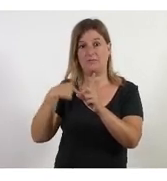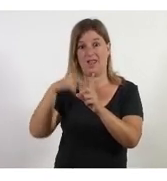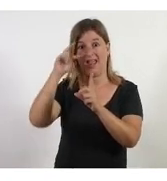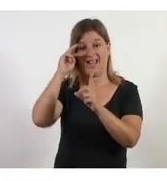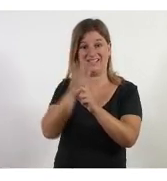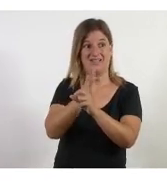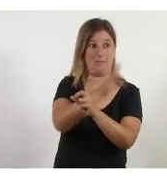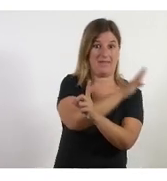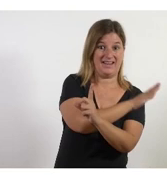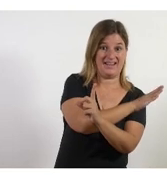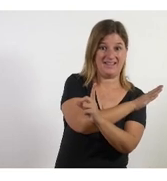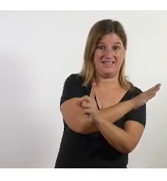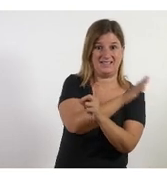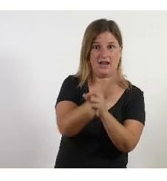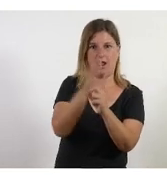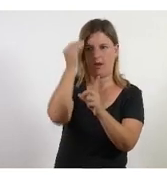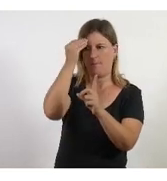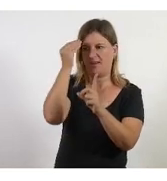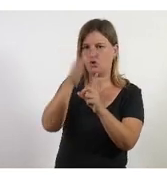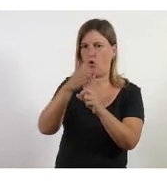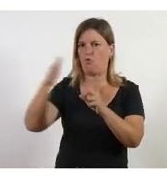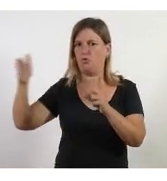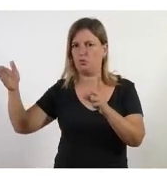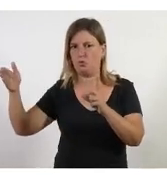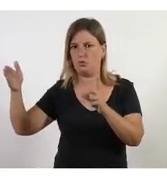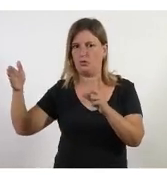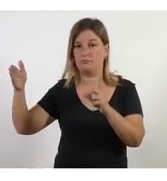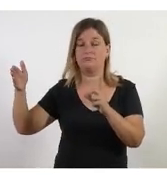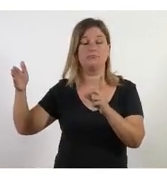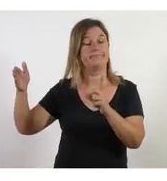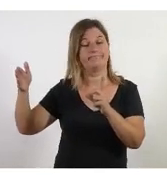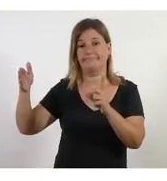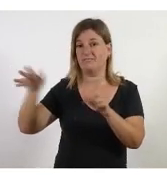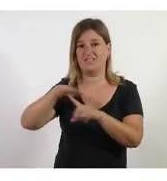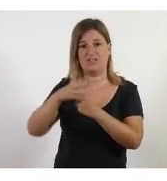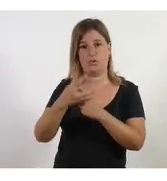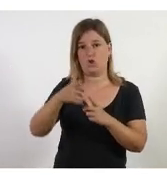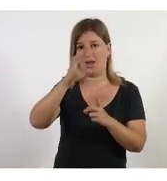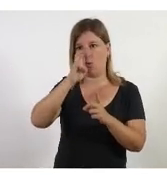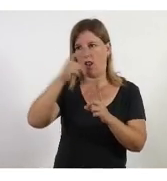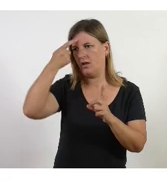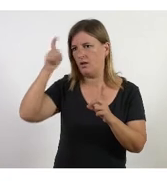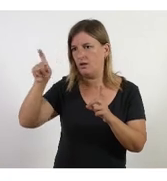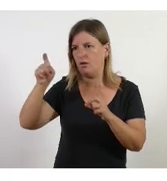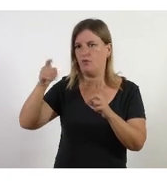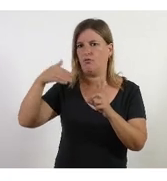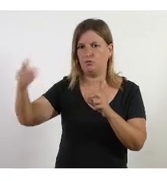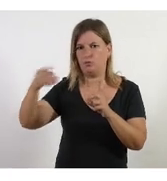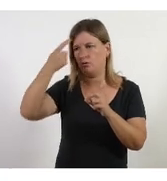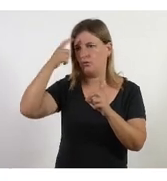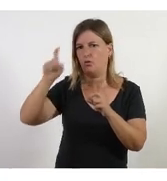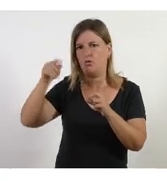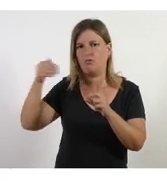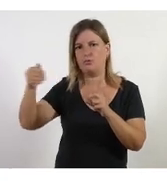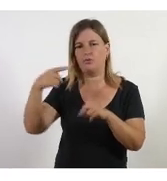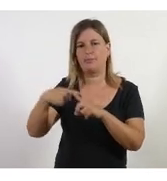del passat, projecto el futur. I això vol dir más de lo mismo, en el futur. Per què ho faig? Per controlar